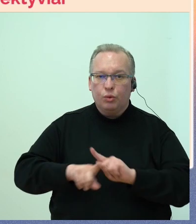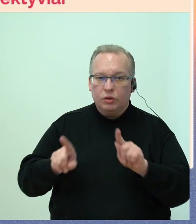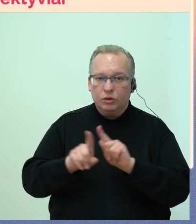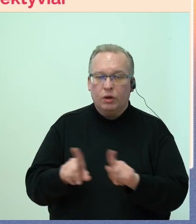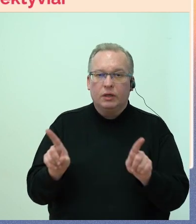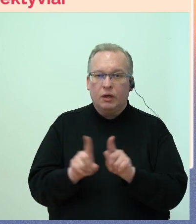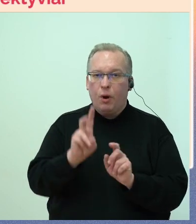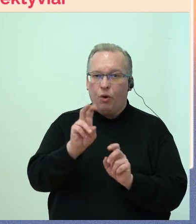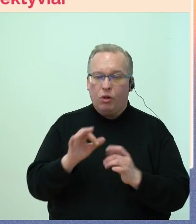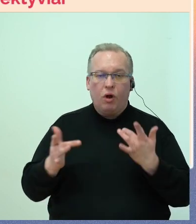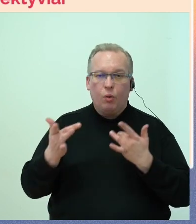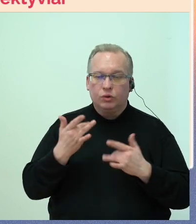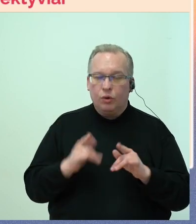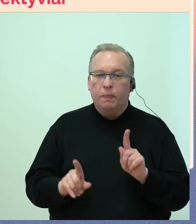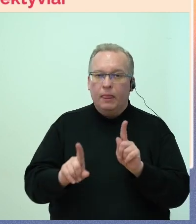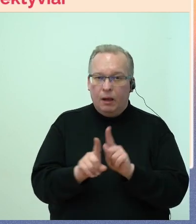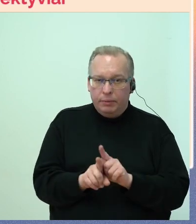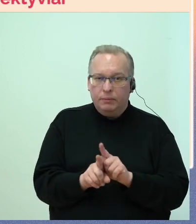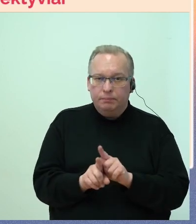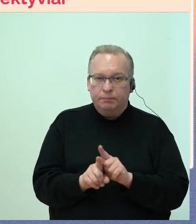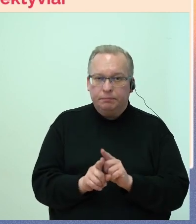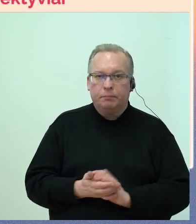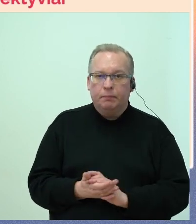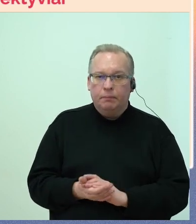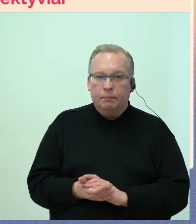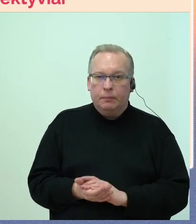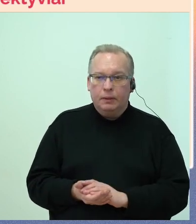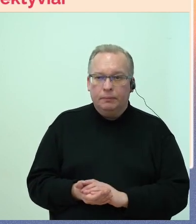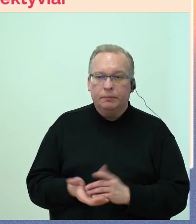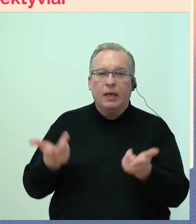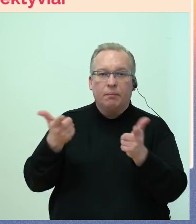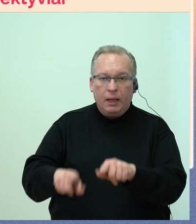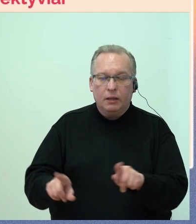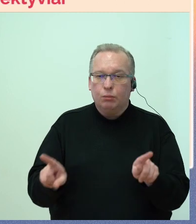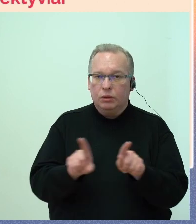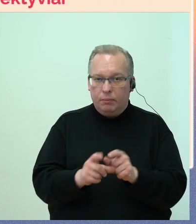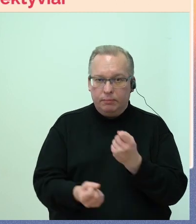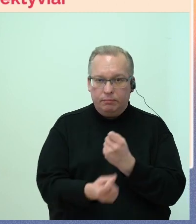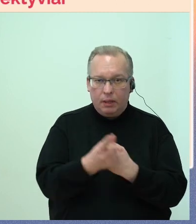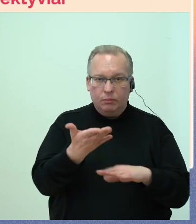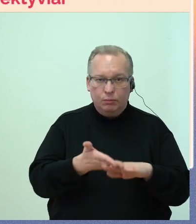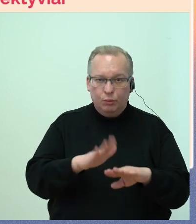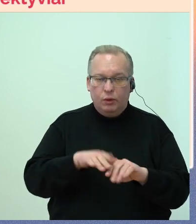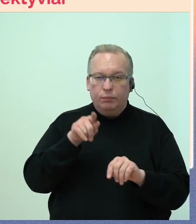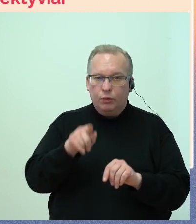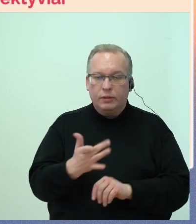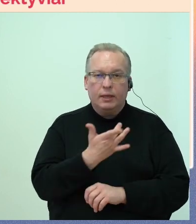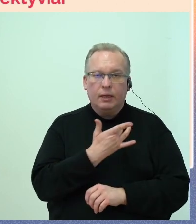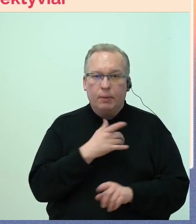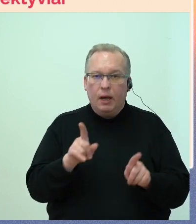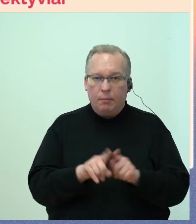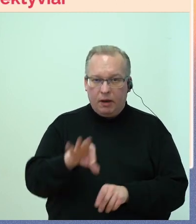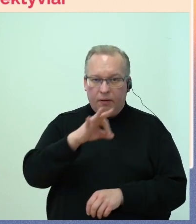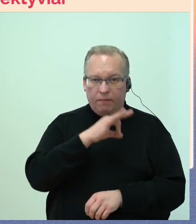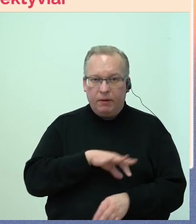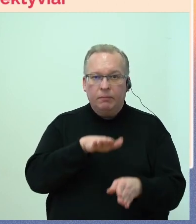ir holokausto neigimu, iškraipimu ir menkinimu. Tačiau vis dar kyla sunkumų šios standartus tinkamai ir